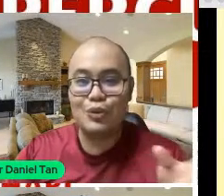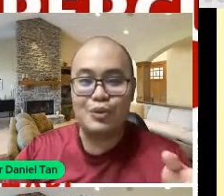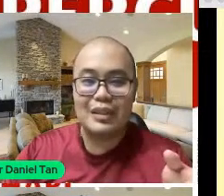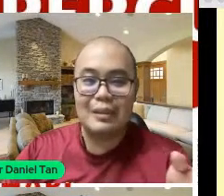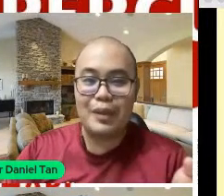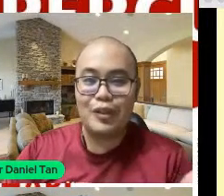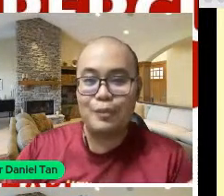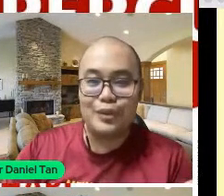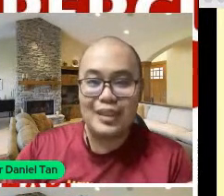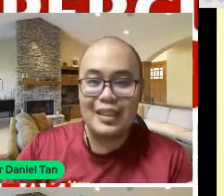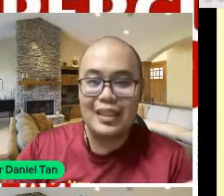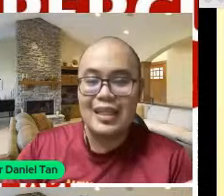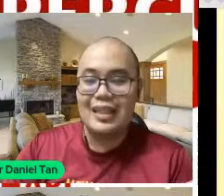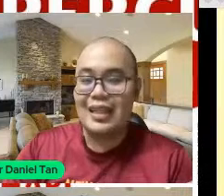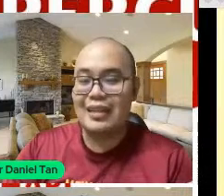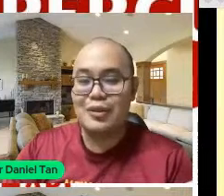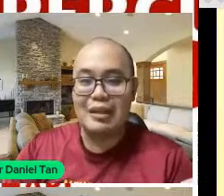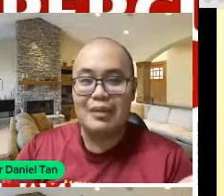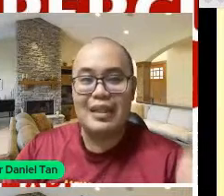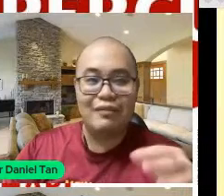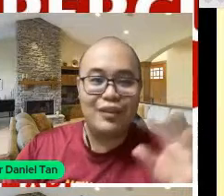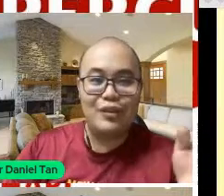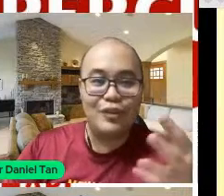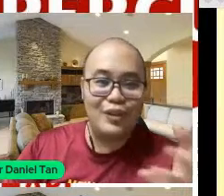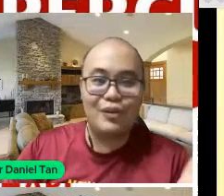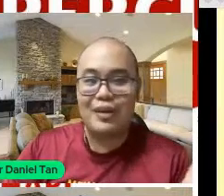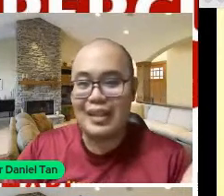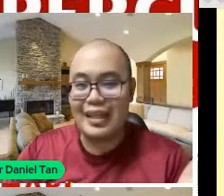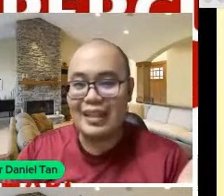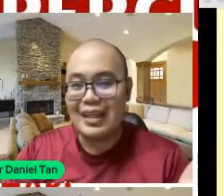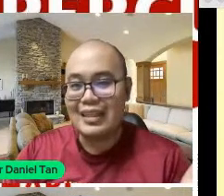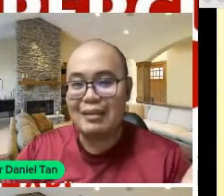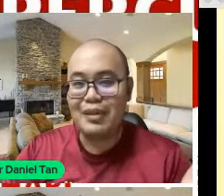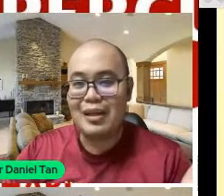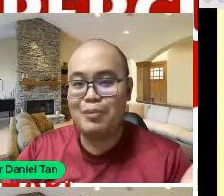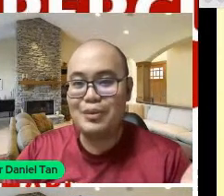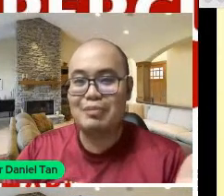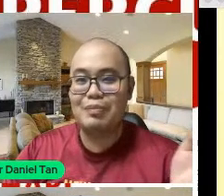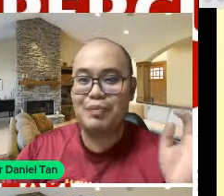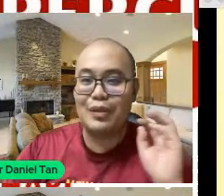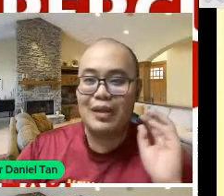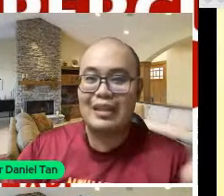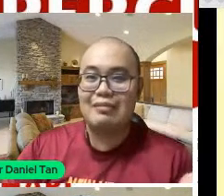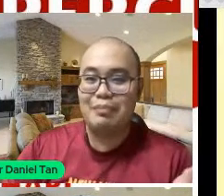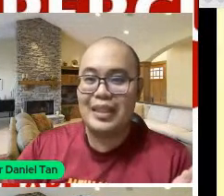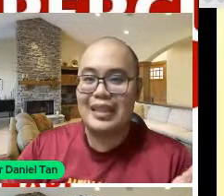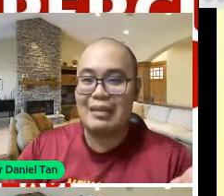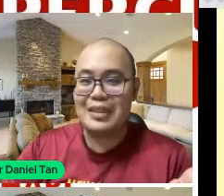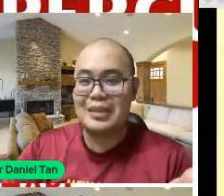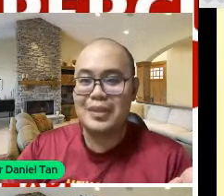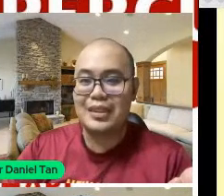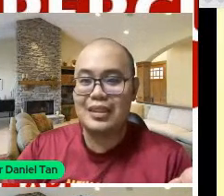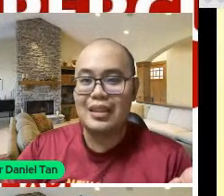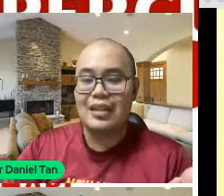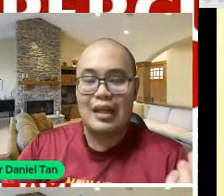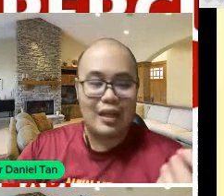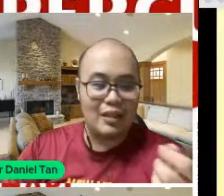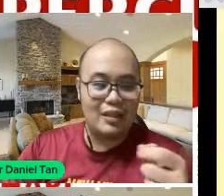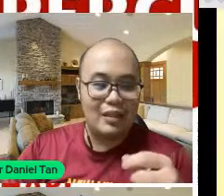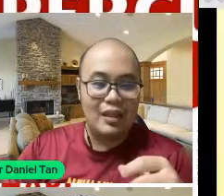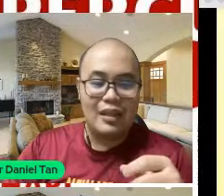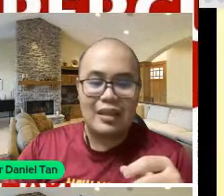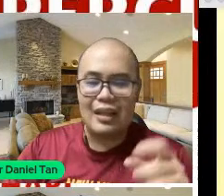hanya duduk didepan komputer dan juga melihat video-video orang lain dan beliaupun lokal Pernyataan macam nih